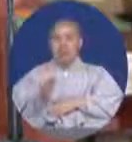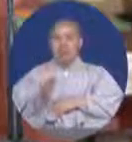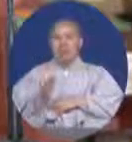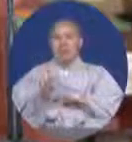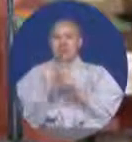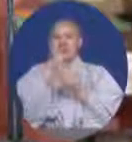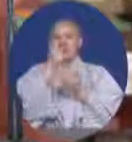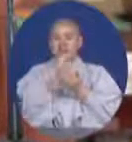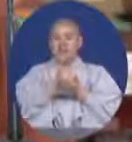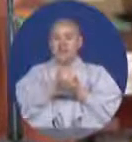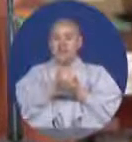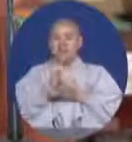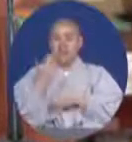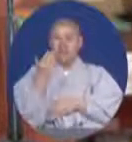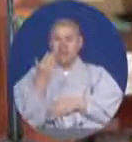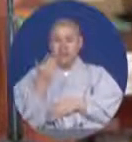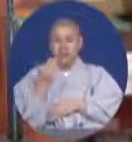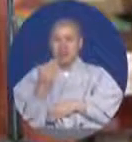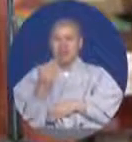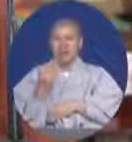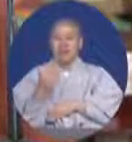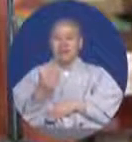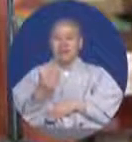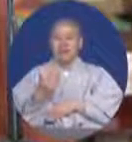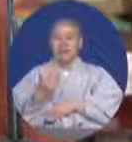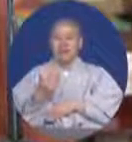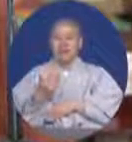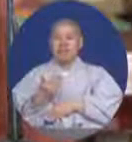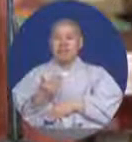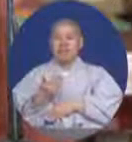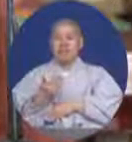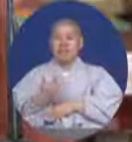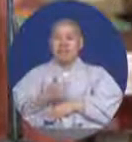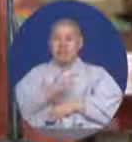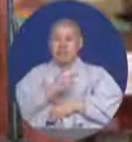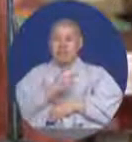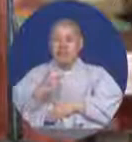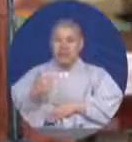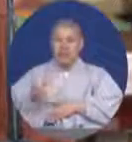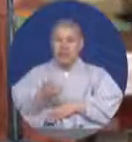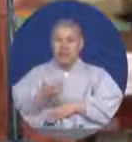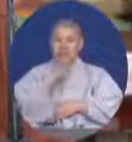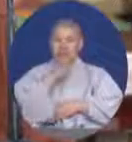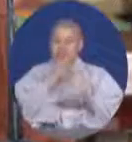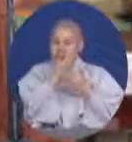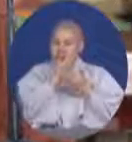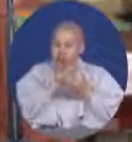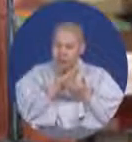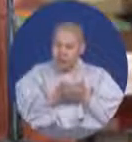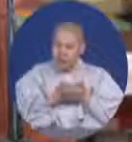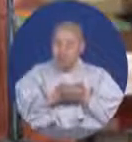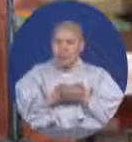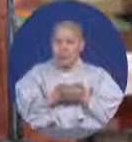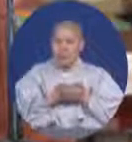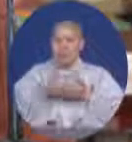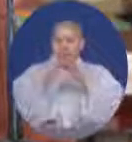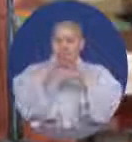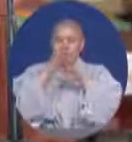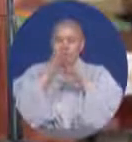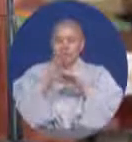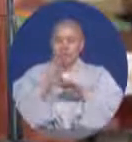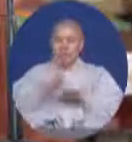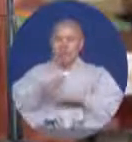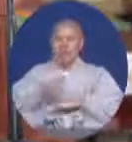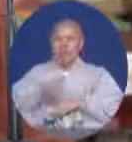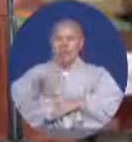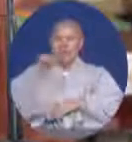거예요. 그게 부처님이에요. 이게 굉장히 중요한 거예요, 이게. 그래서